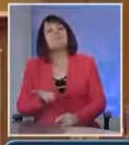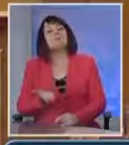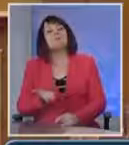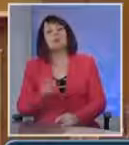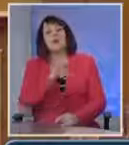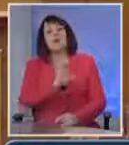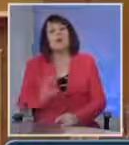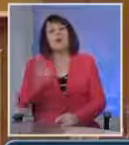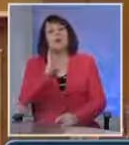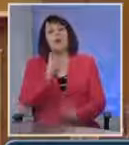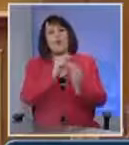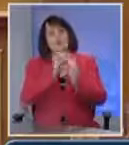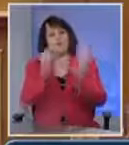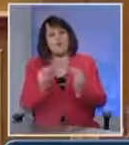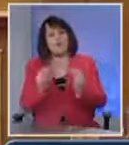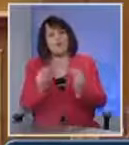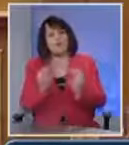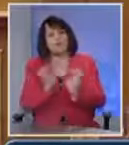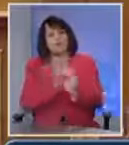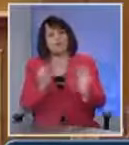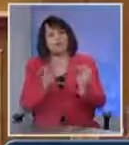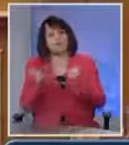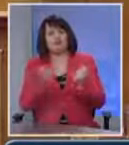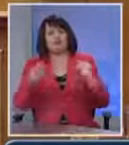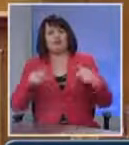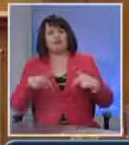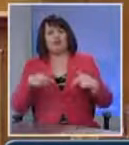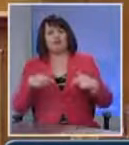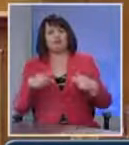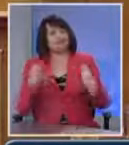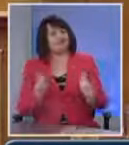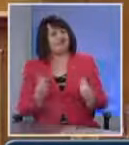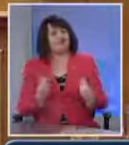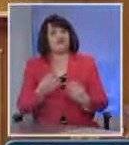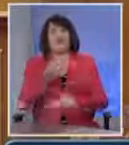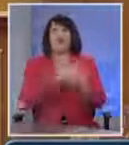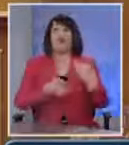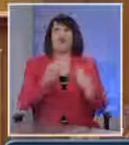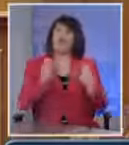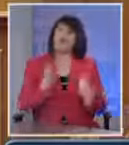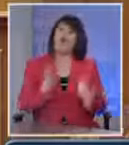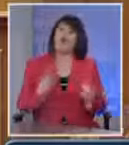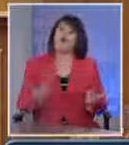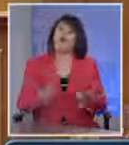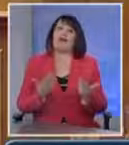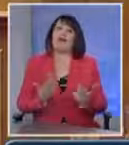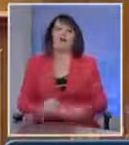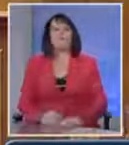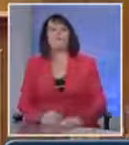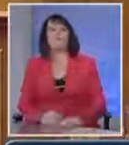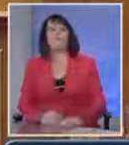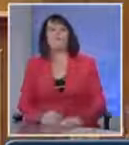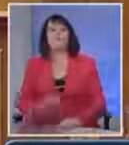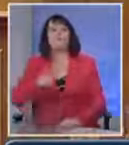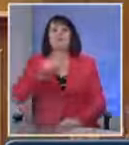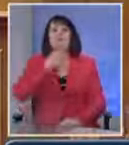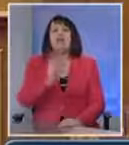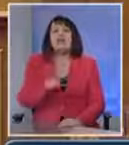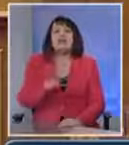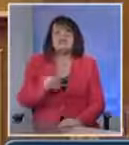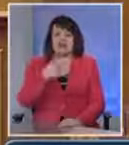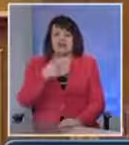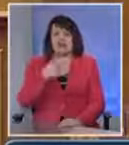χώρες αποτελεσματικές διακυβερνήσεις. Ωραίο επιχείρημα. Πολύ ωραίο επιχείρημα. Είναι περίπου σαν να λες, αφού